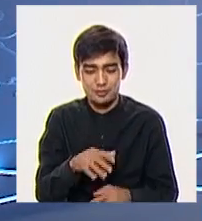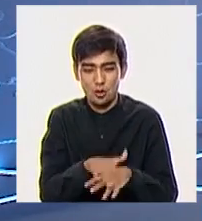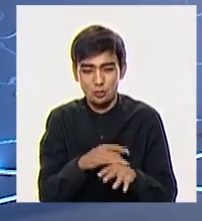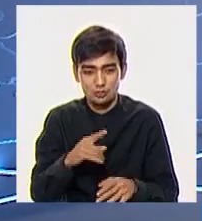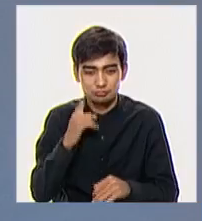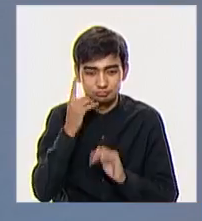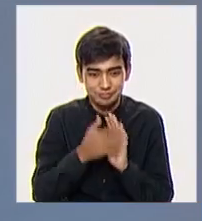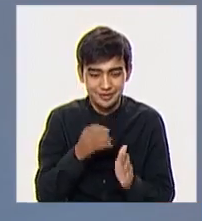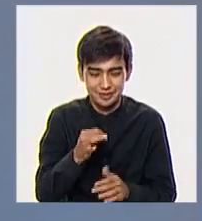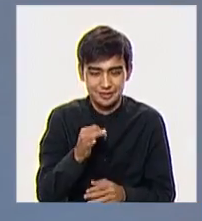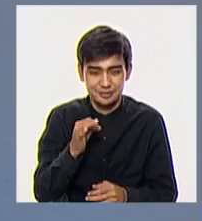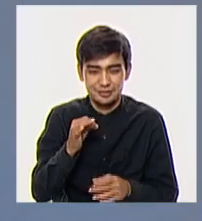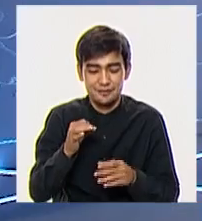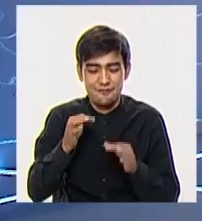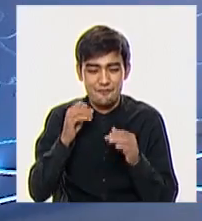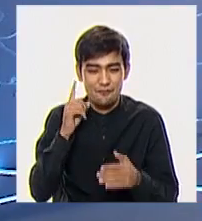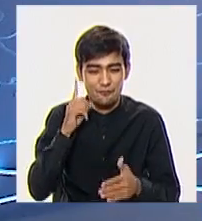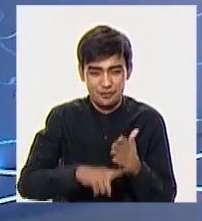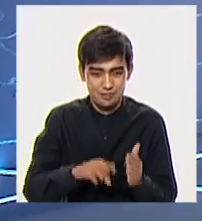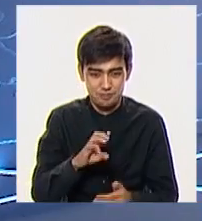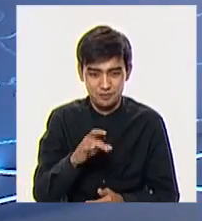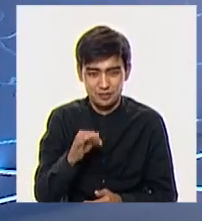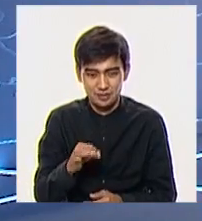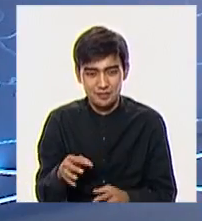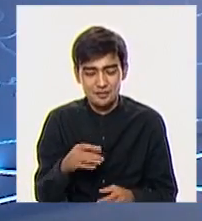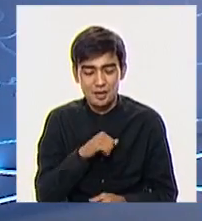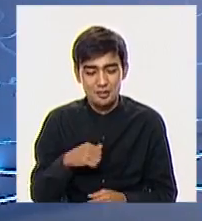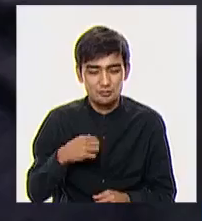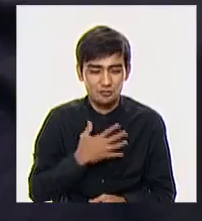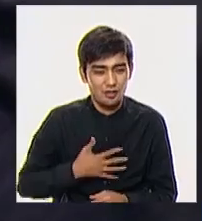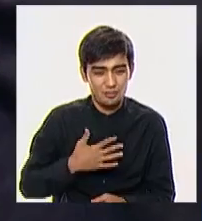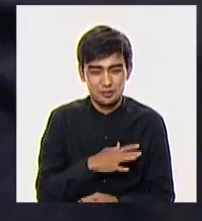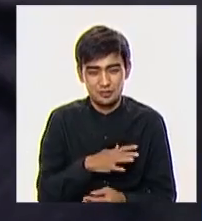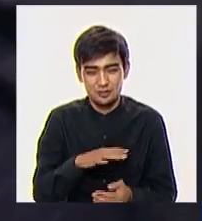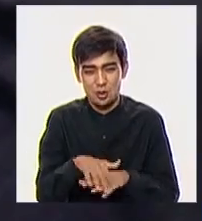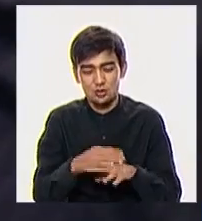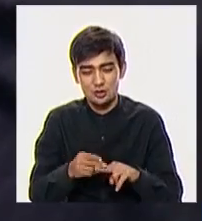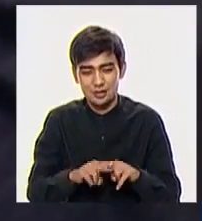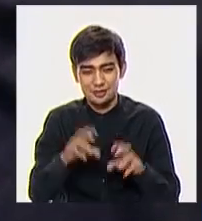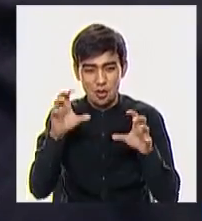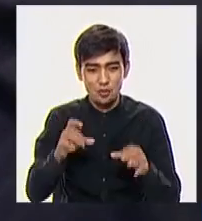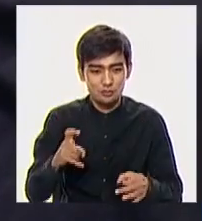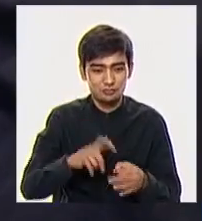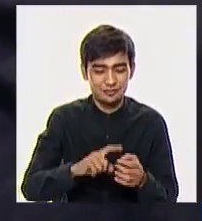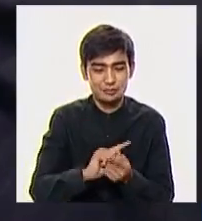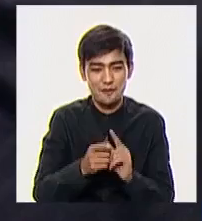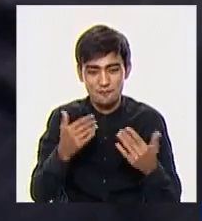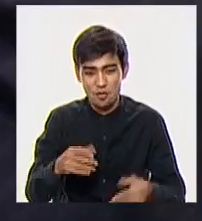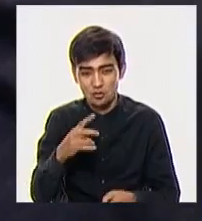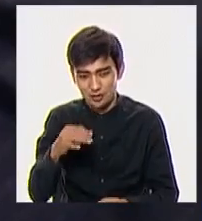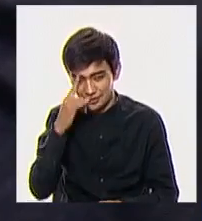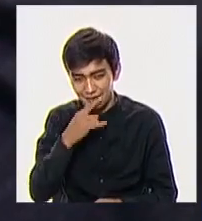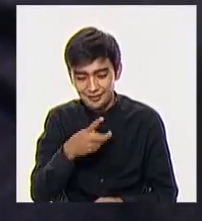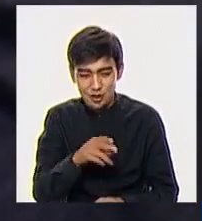Ол сезілген жоқ. Биыл қазақстандықтарды қатты алаңдатқан мәселе ол жер туралы заң. Заңға өзгерістер енгізілгенімен өзіңіз білесіз, жерді